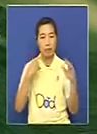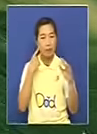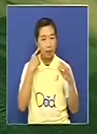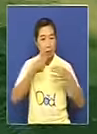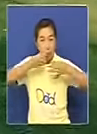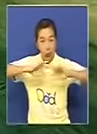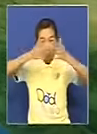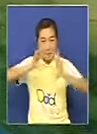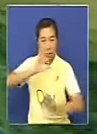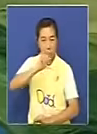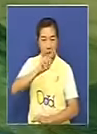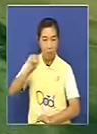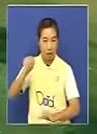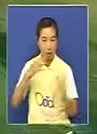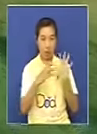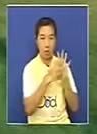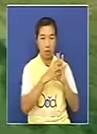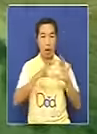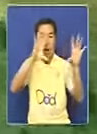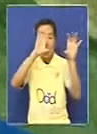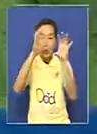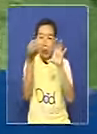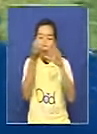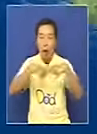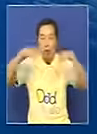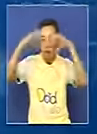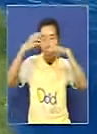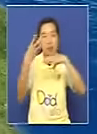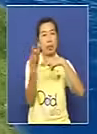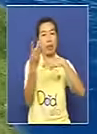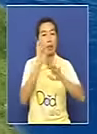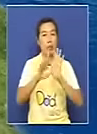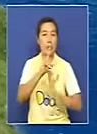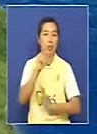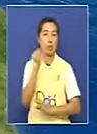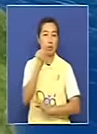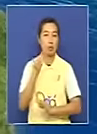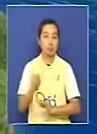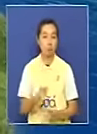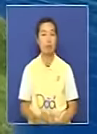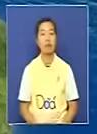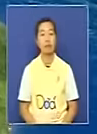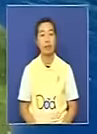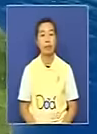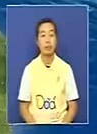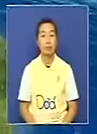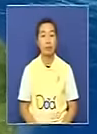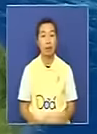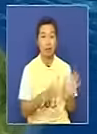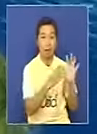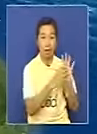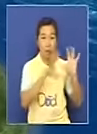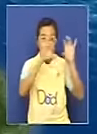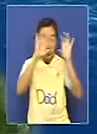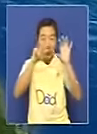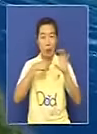มีคลื่นสูง1เมตรครับภาคกลางมีเมฆบางส่วนกับฝนฟ้าคะนองบางแห่งร้อยละ20ของพื้นที่ภาคกลางมีเมฆบางส่วน